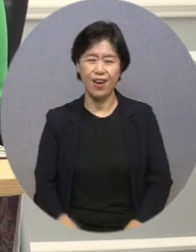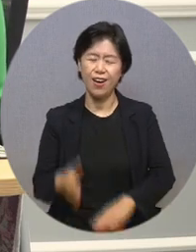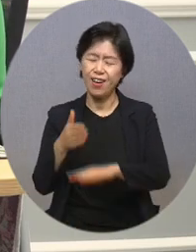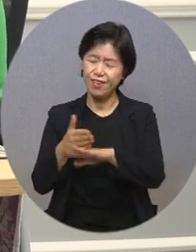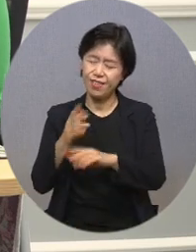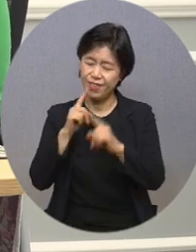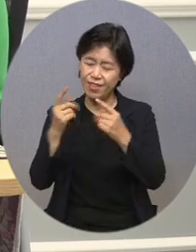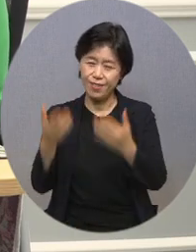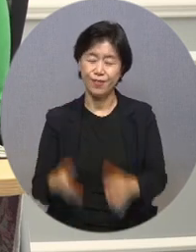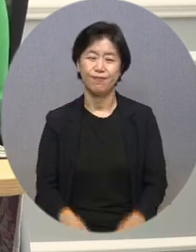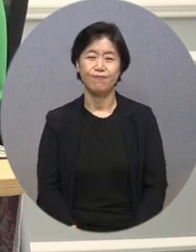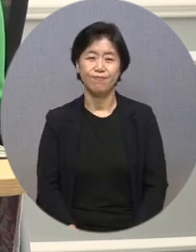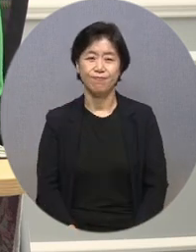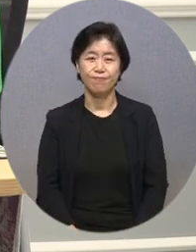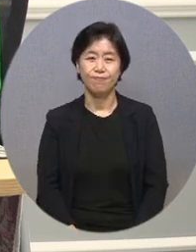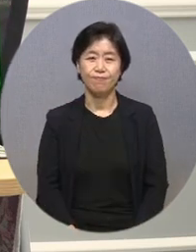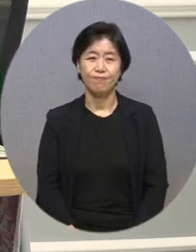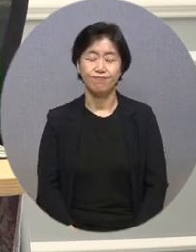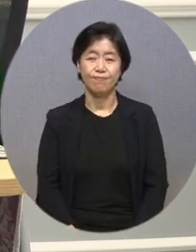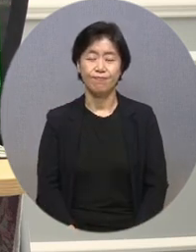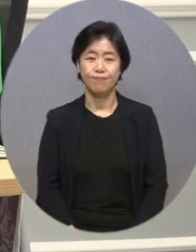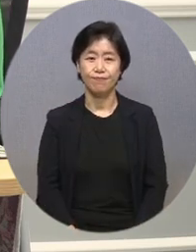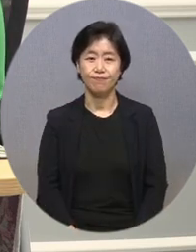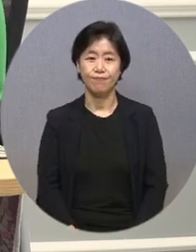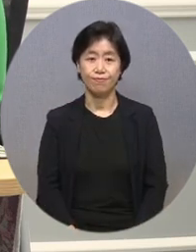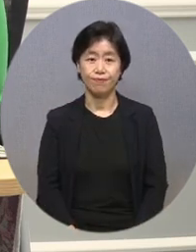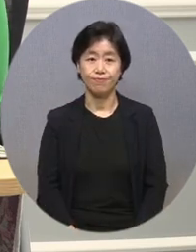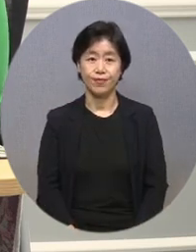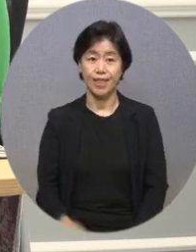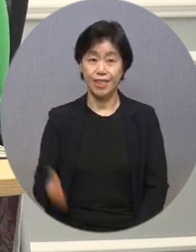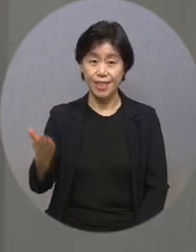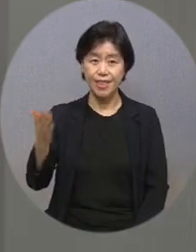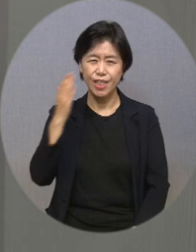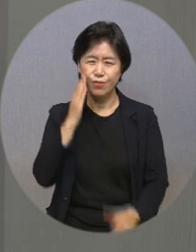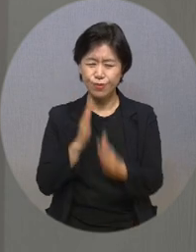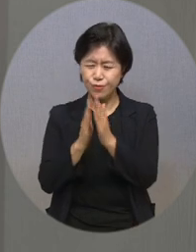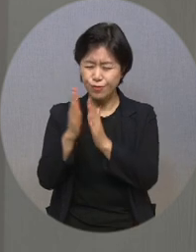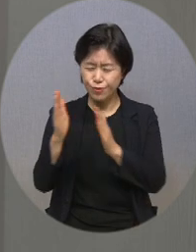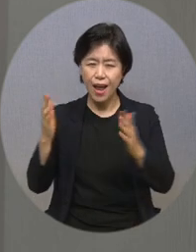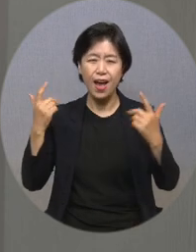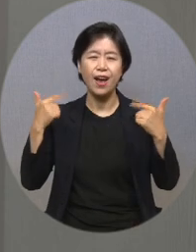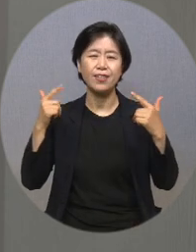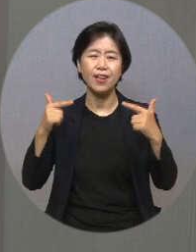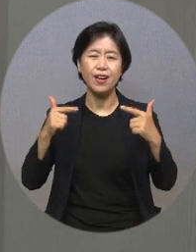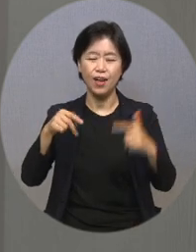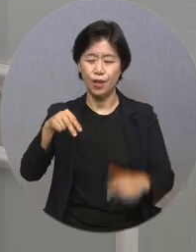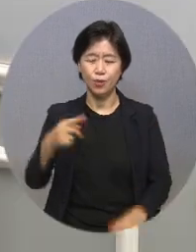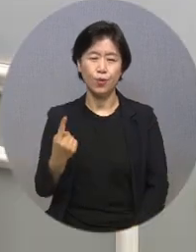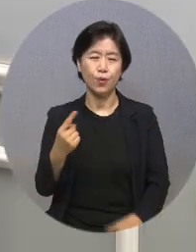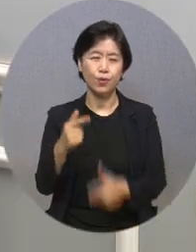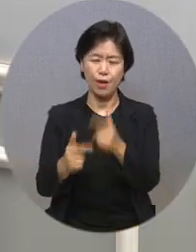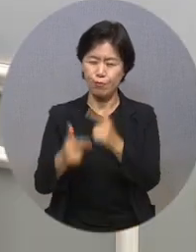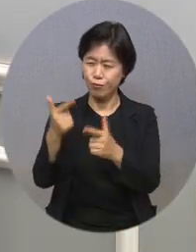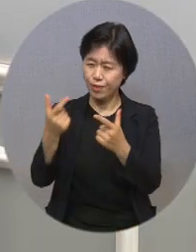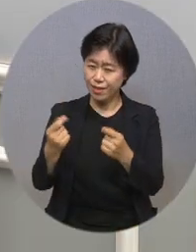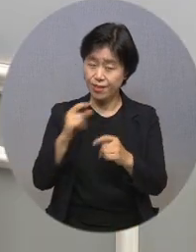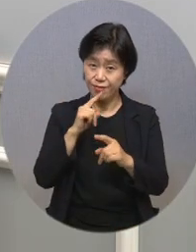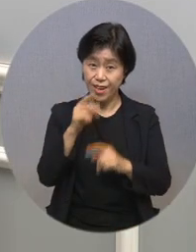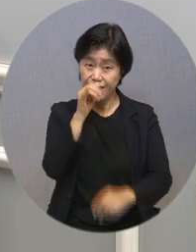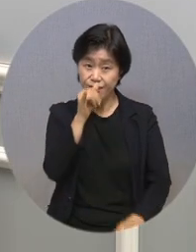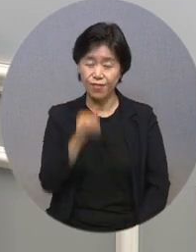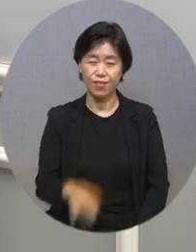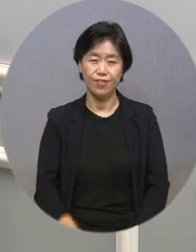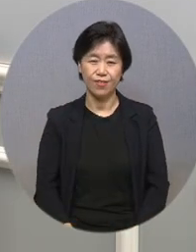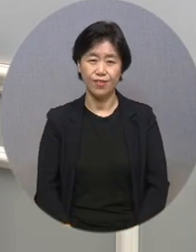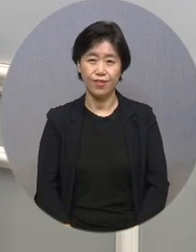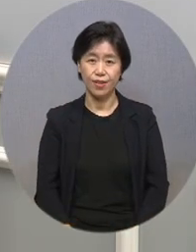말씀드리겠습니다. 예. 제가 앞서서 늘 푸른 소나무 같다라는 표현을 했었는데요. 아이들도 나뭇가지가